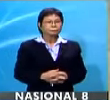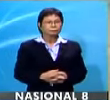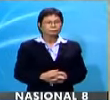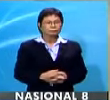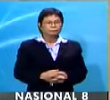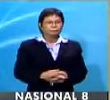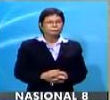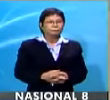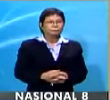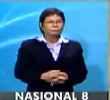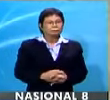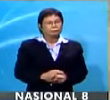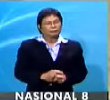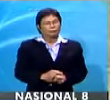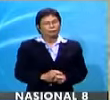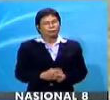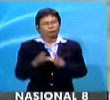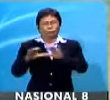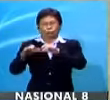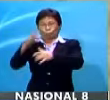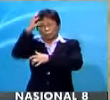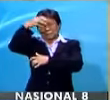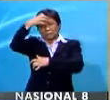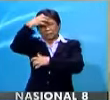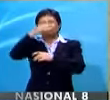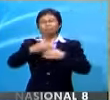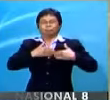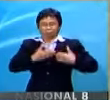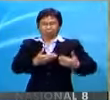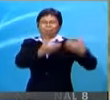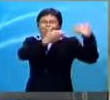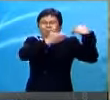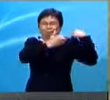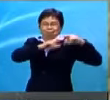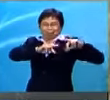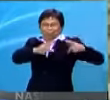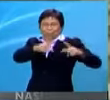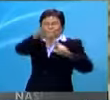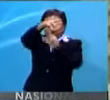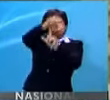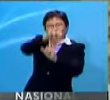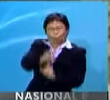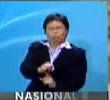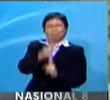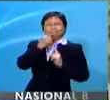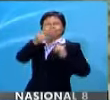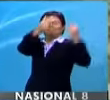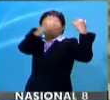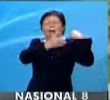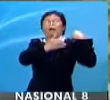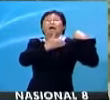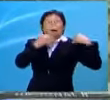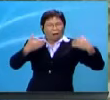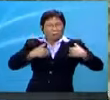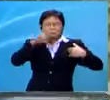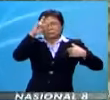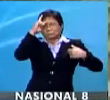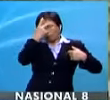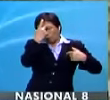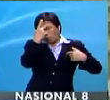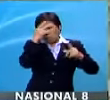sini sementara itu puak Taliban mengaku bertanggungjawab menyebabkan nahas tersebut mereka juga mengakui tersilap